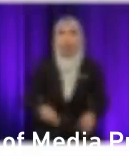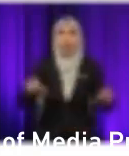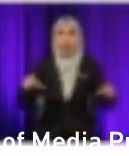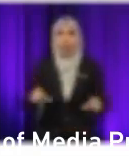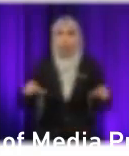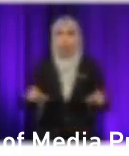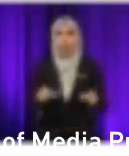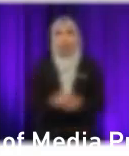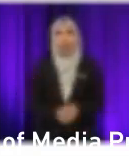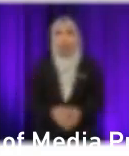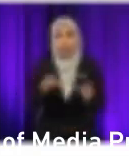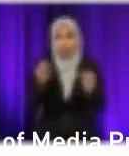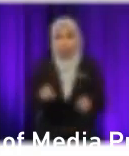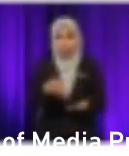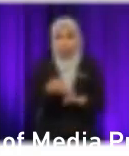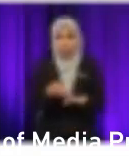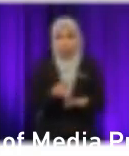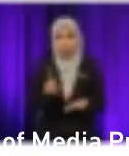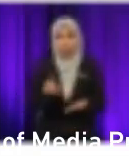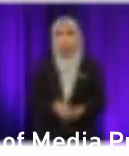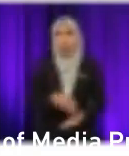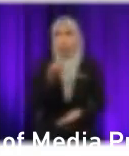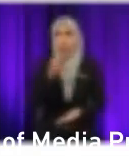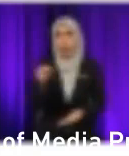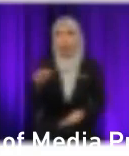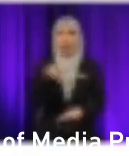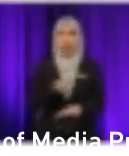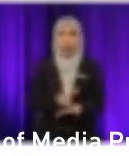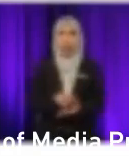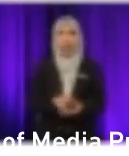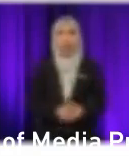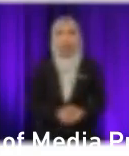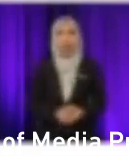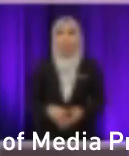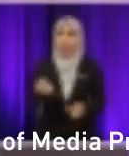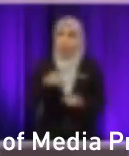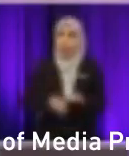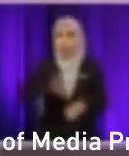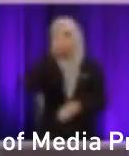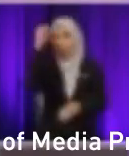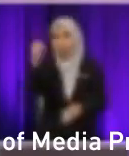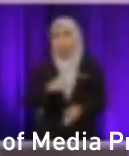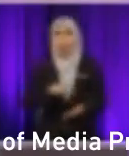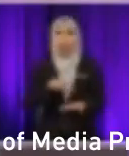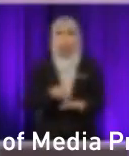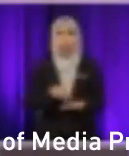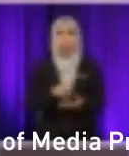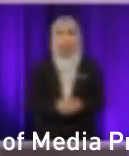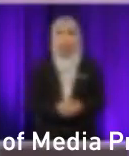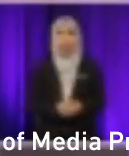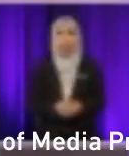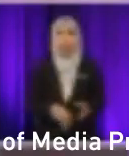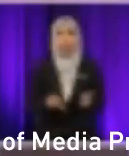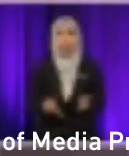boleh membahagikan makanan-makanan tu. Maknanya dalam soalan ini, kalau apa yang Aiman rasa,